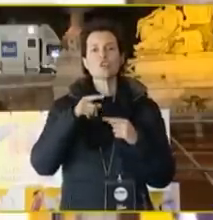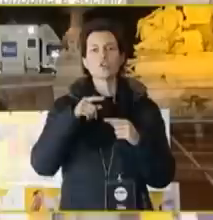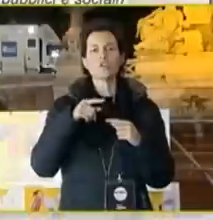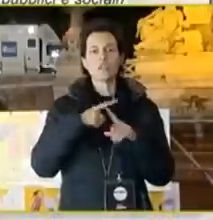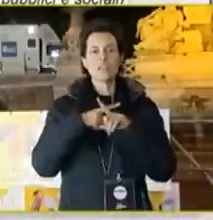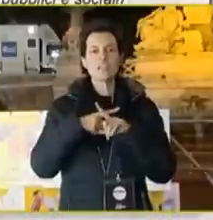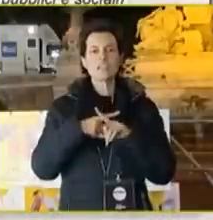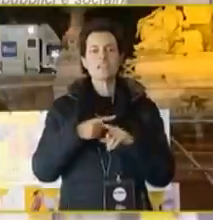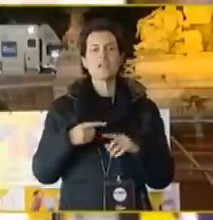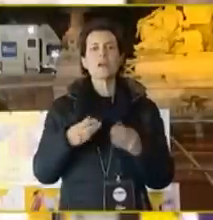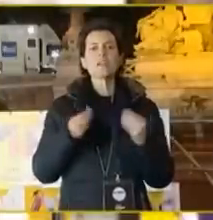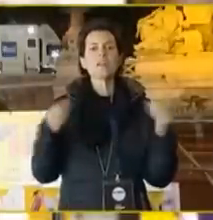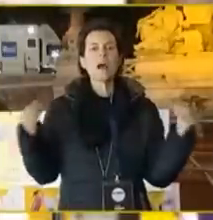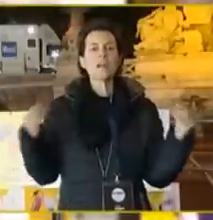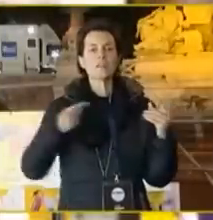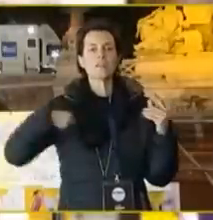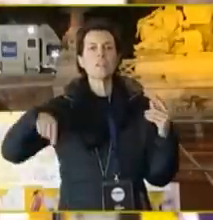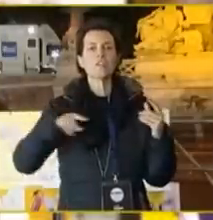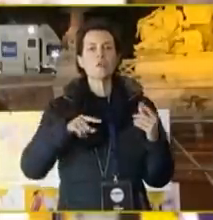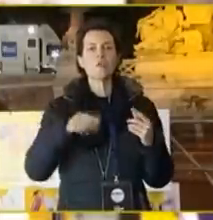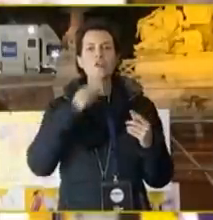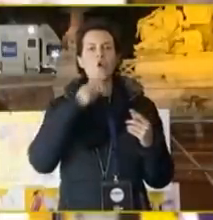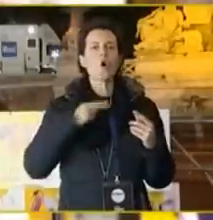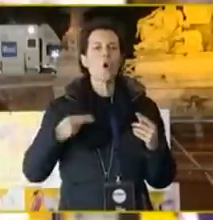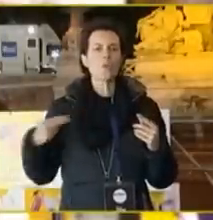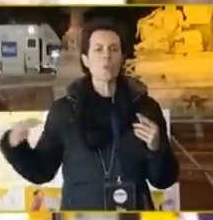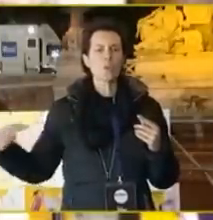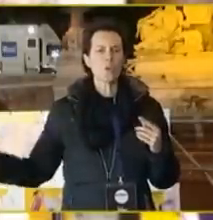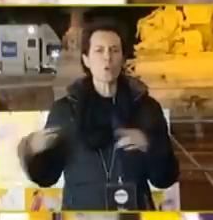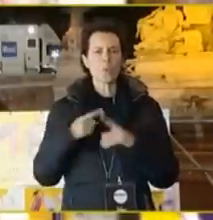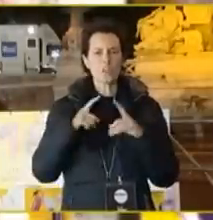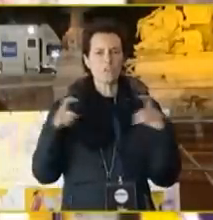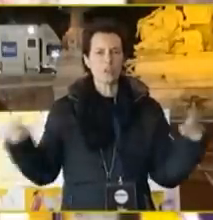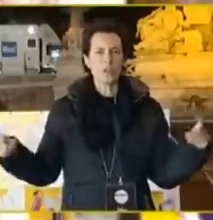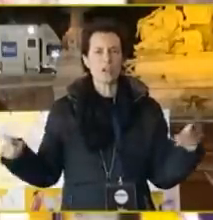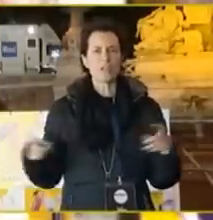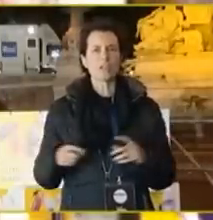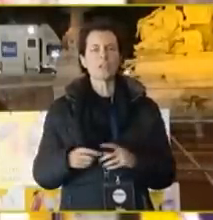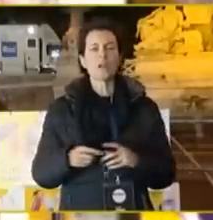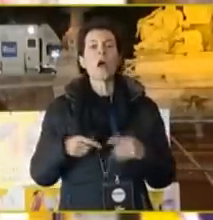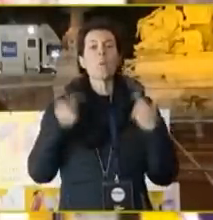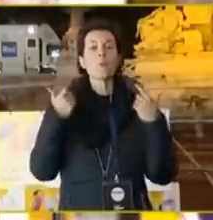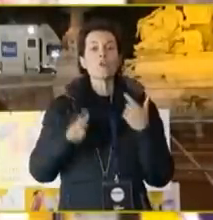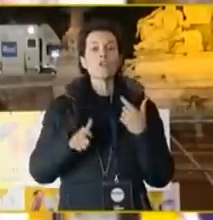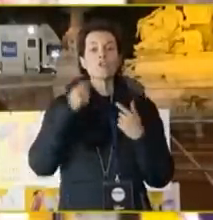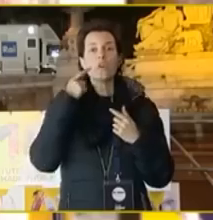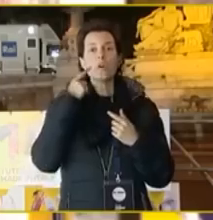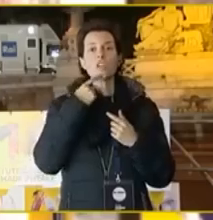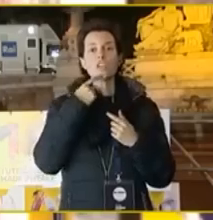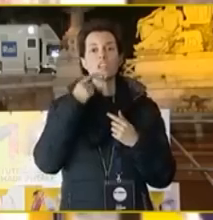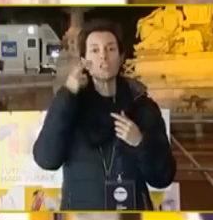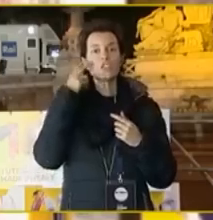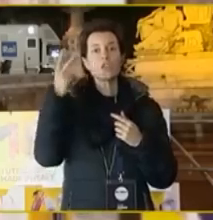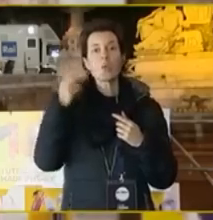millennials, tanti di noi, tanti nomi, perché in fondo chi ci guardava da fuori non ci ha mai capito.